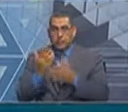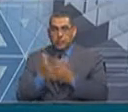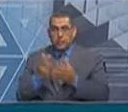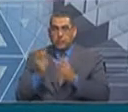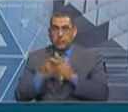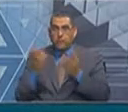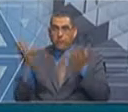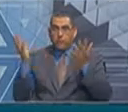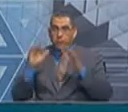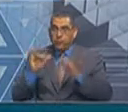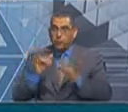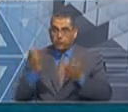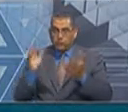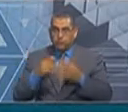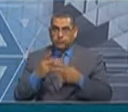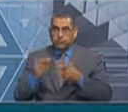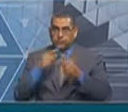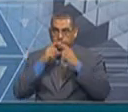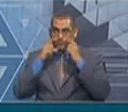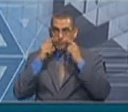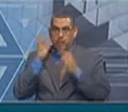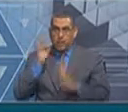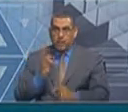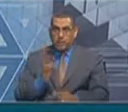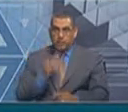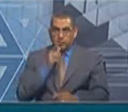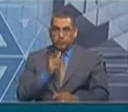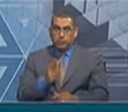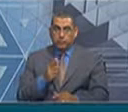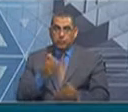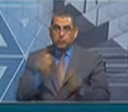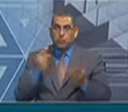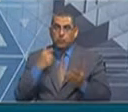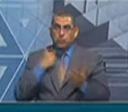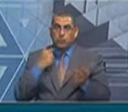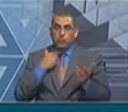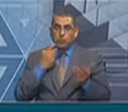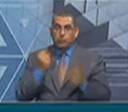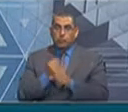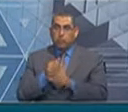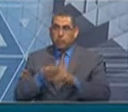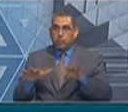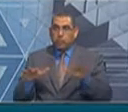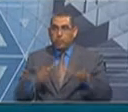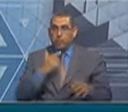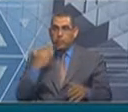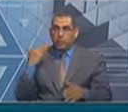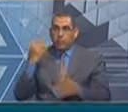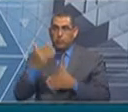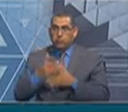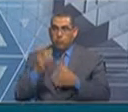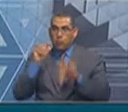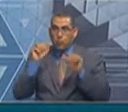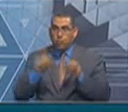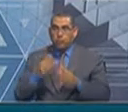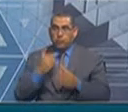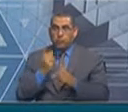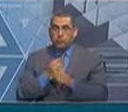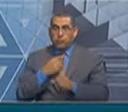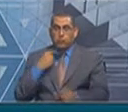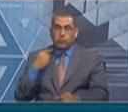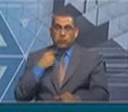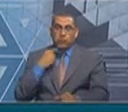تزايد عدد الإصابات بالفيروس. لقد فقد الكثير من الناس وظائفهم خلال فترة الإغلاق، لقد